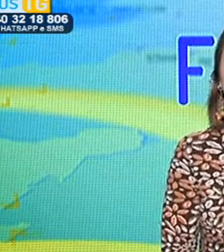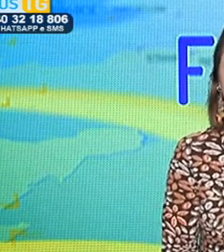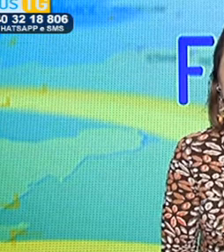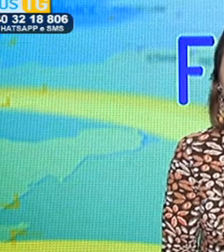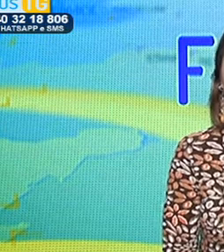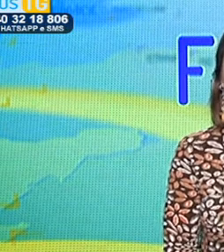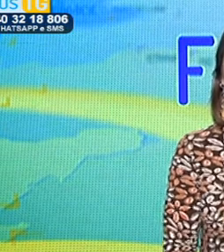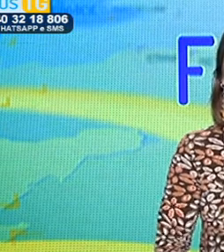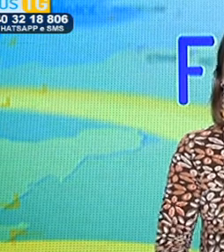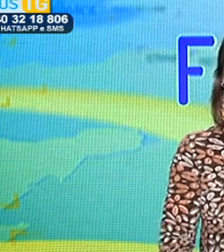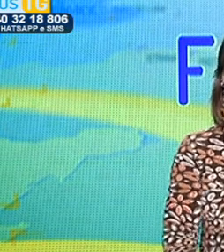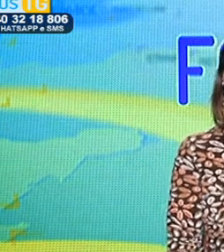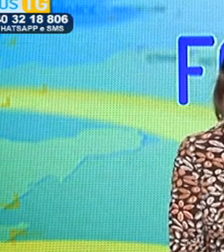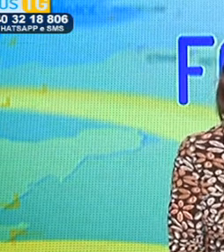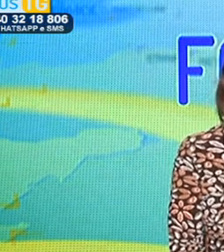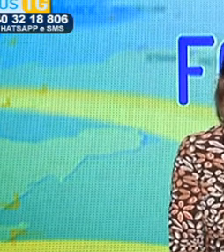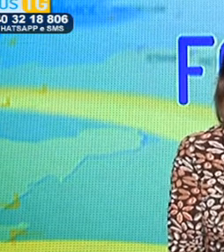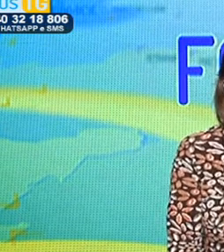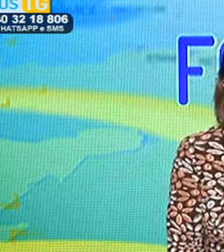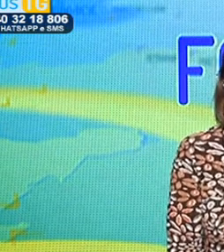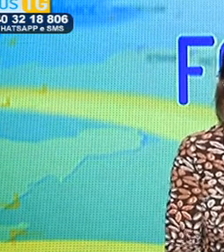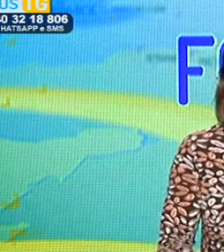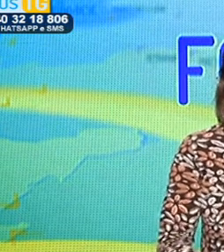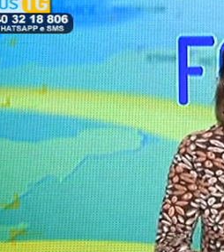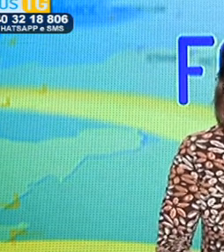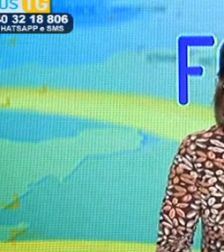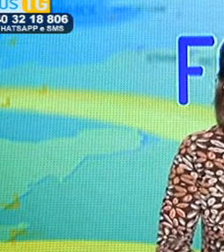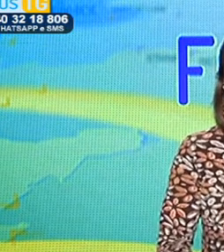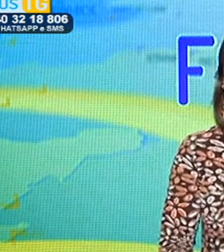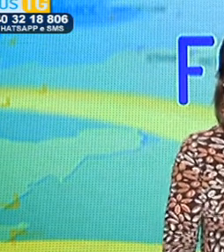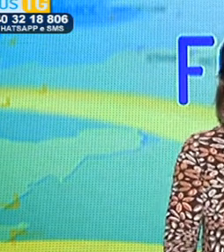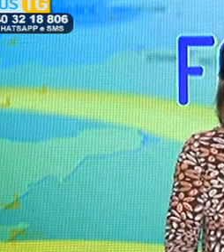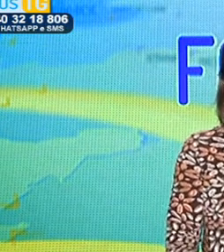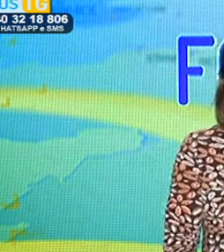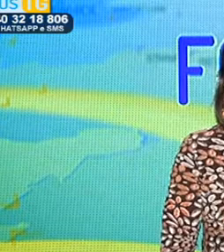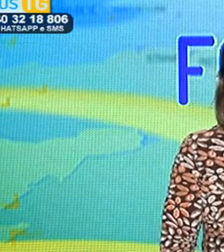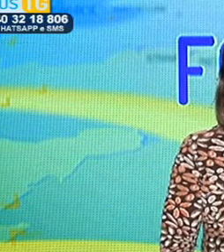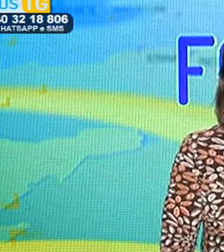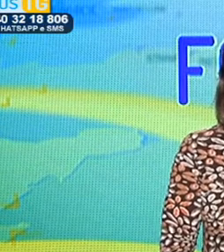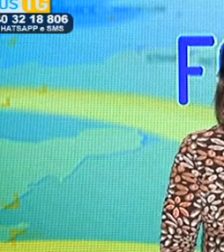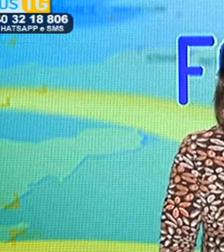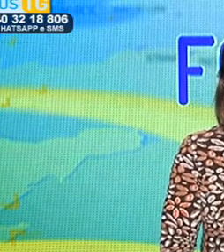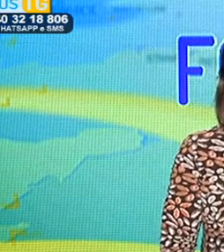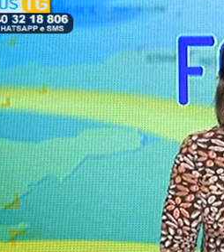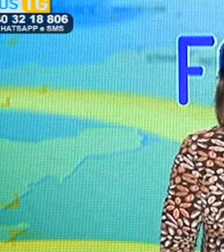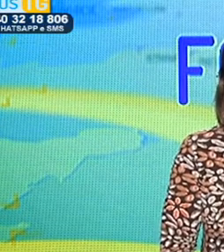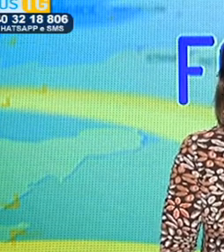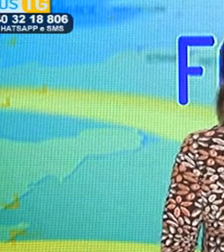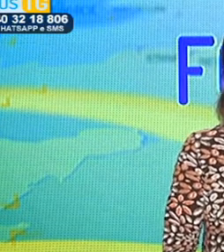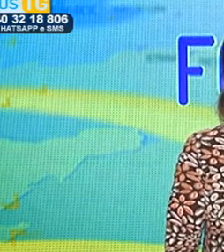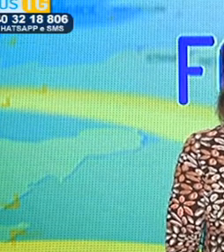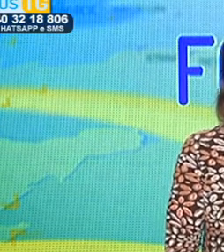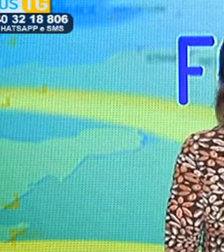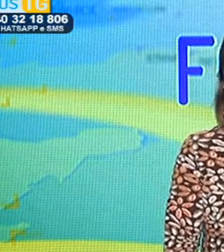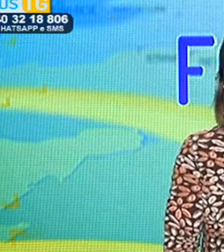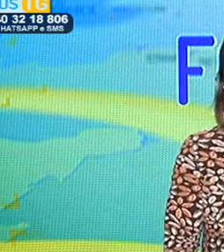la carenza delle dosi che sta interessando un po' tutta la regione. Intanto l'obiettivo principale che ha divulgato e illustrato anche lo